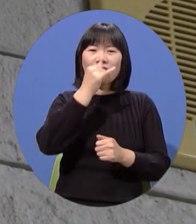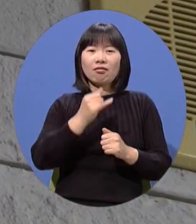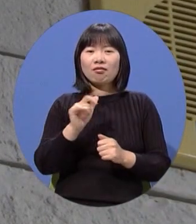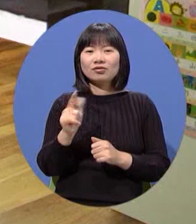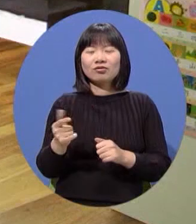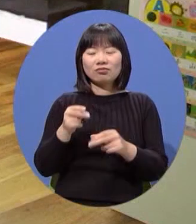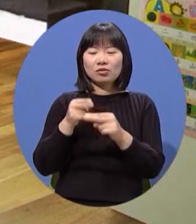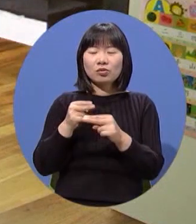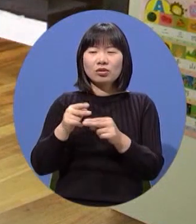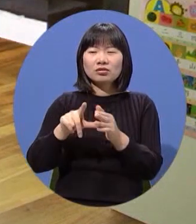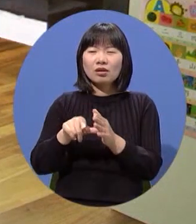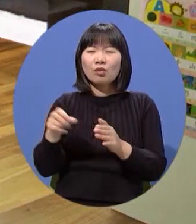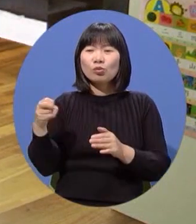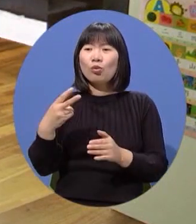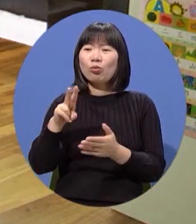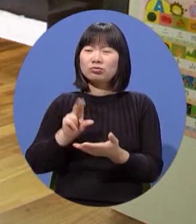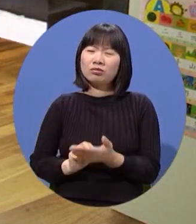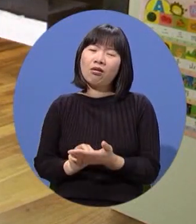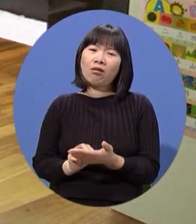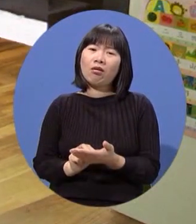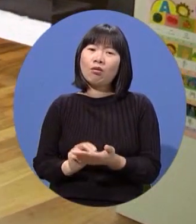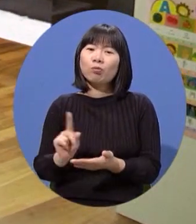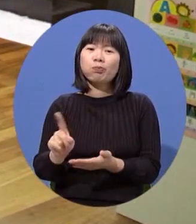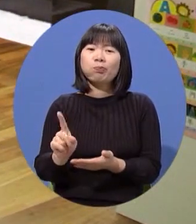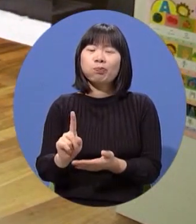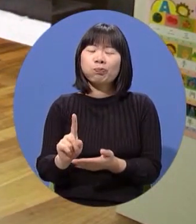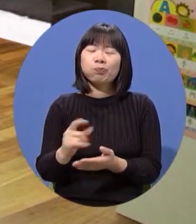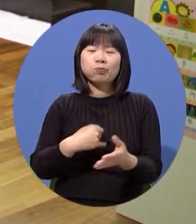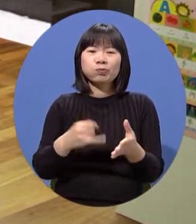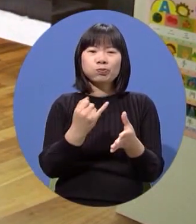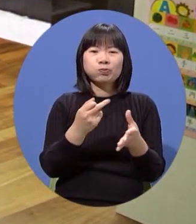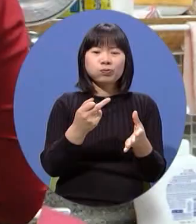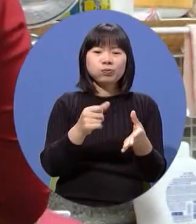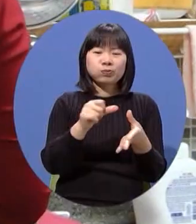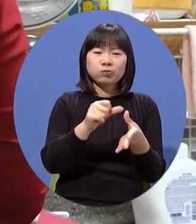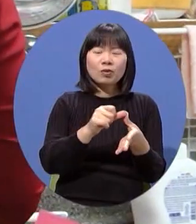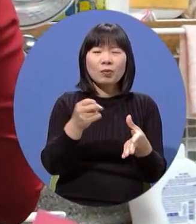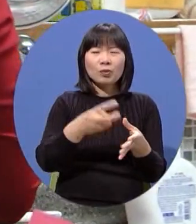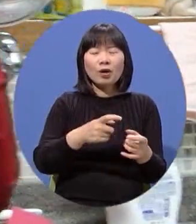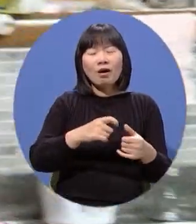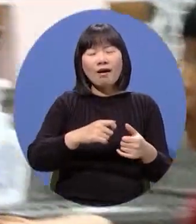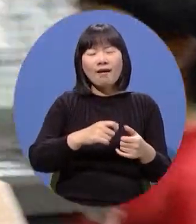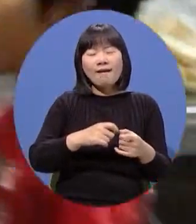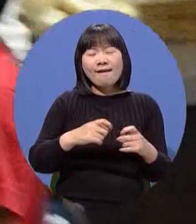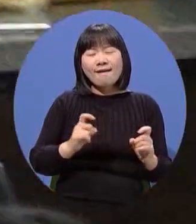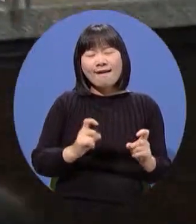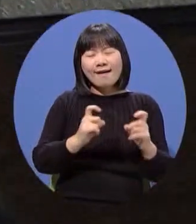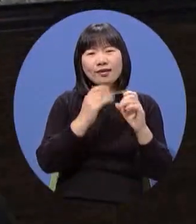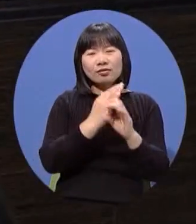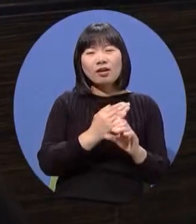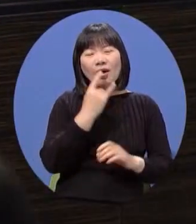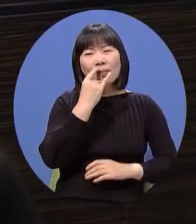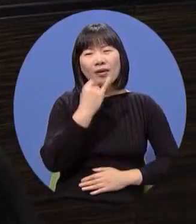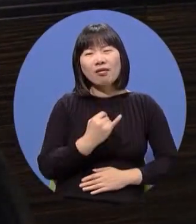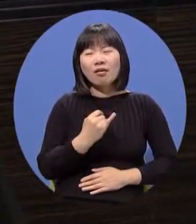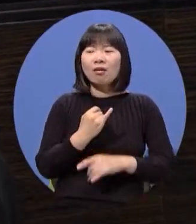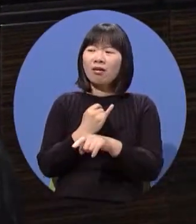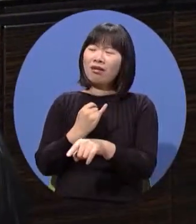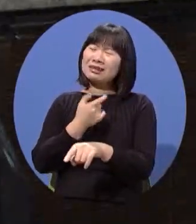저녁 시간, 또 무슨 일일까요? 현구와 실랑이 중인 엄마. 줘? 내 사랑해?